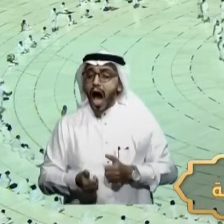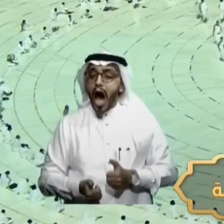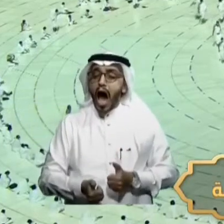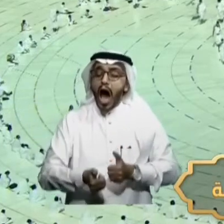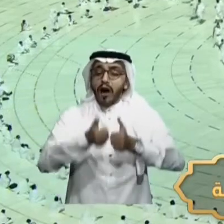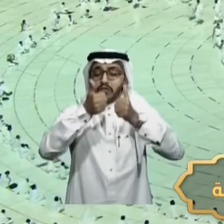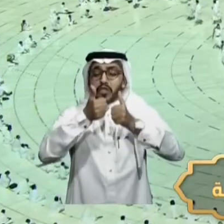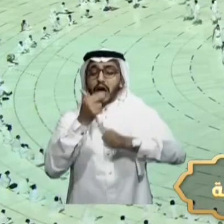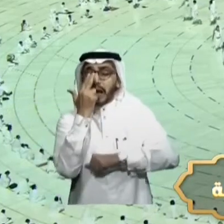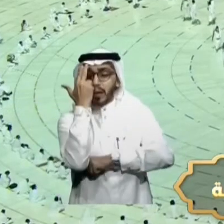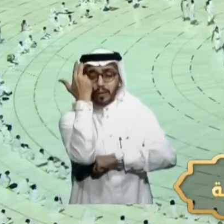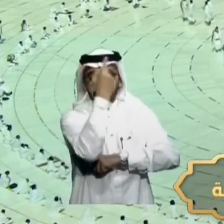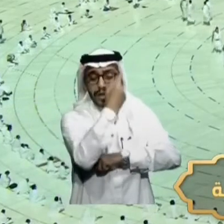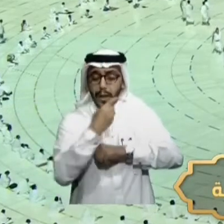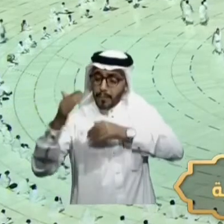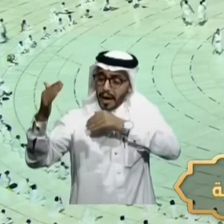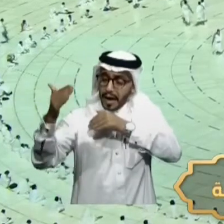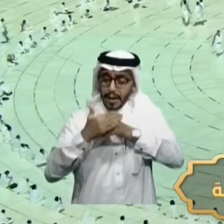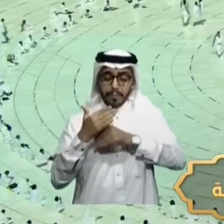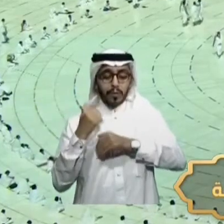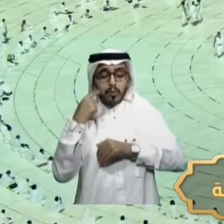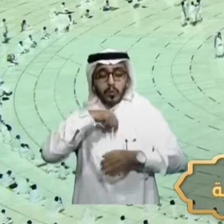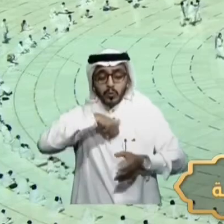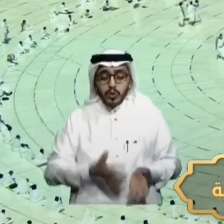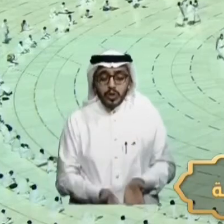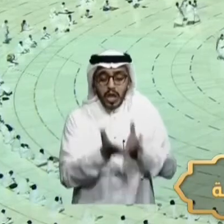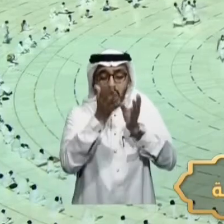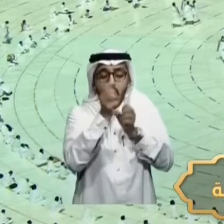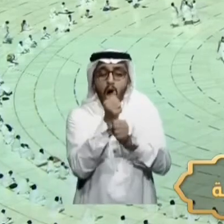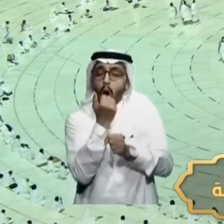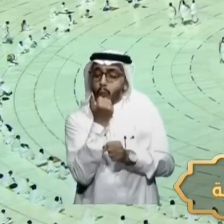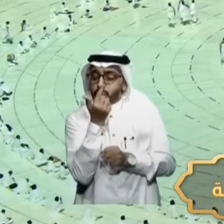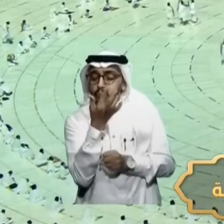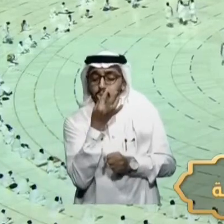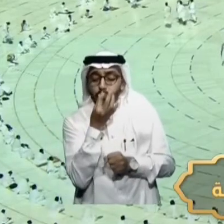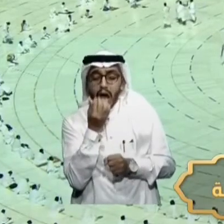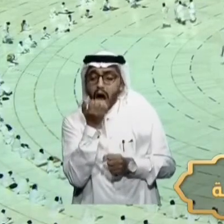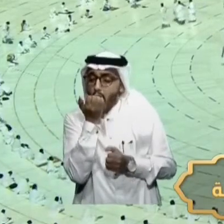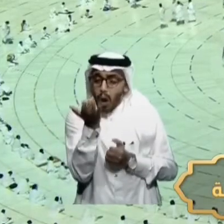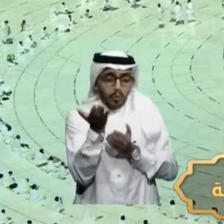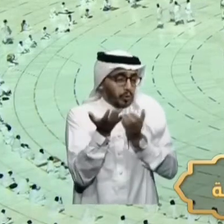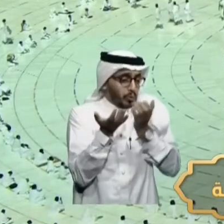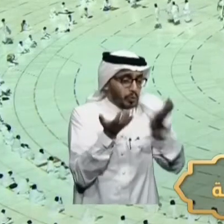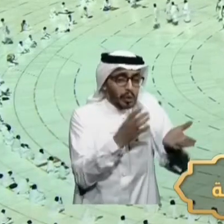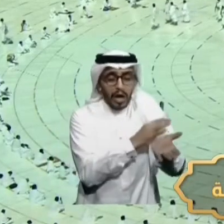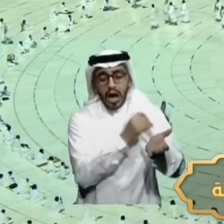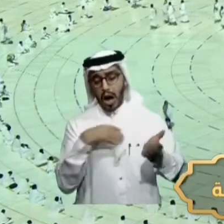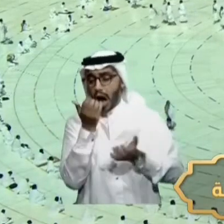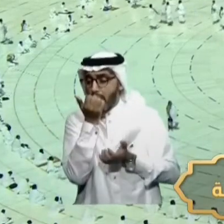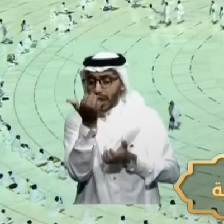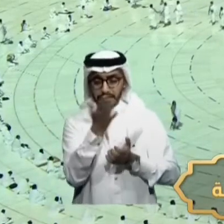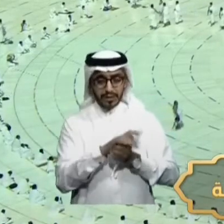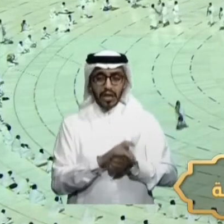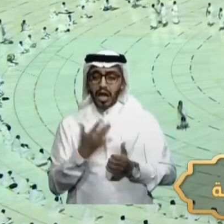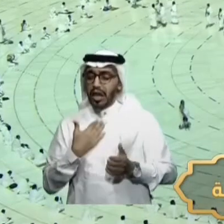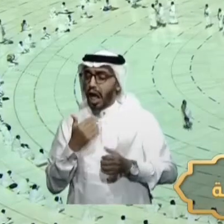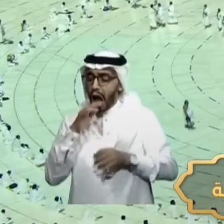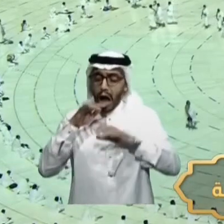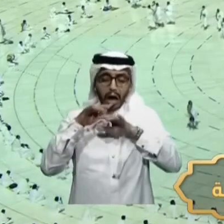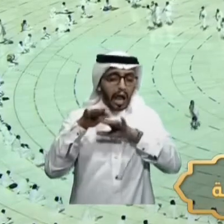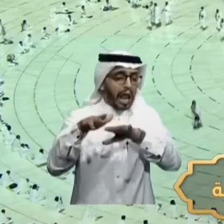وأحسنهم وأجلاهم من قريب، حلو المنطق، فضل لا نزر ولا